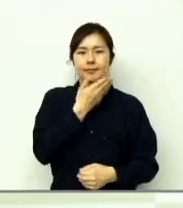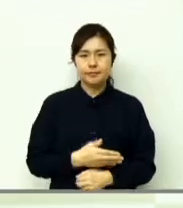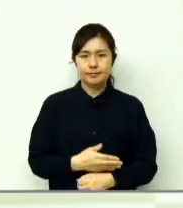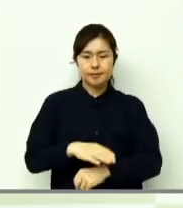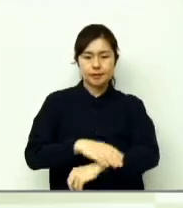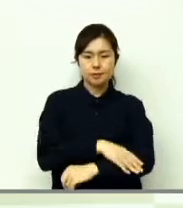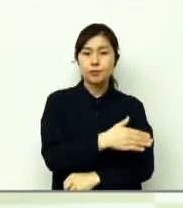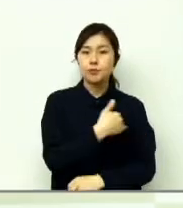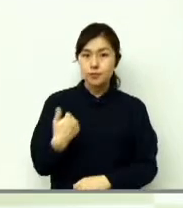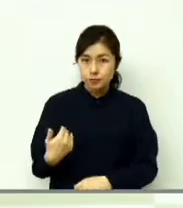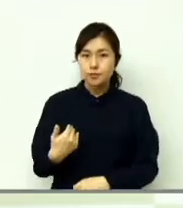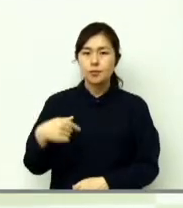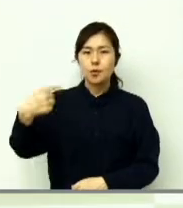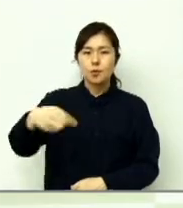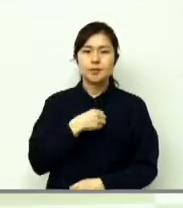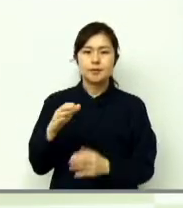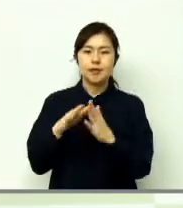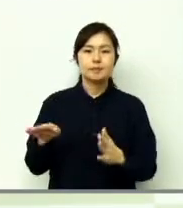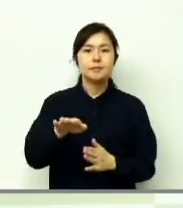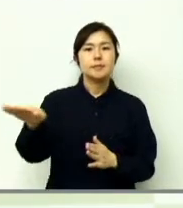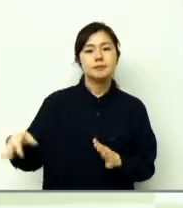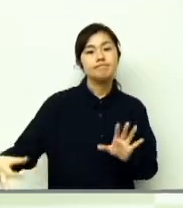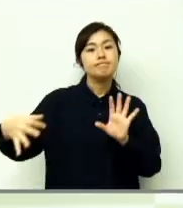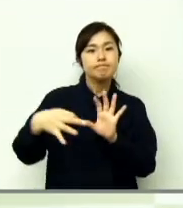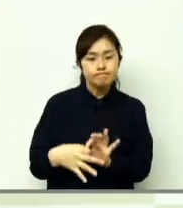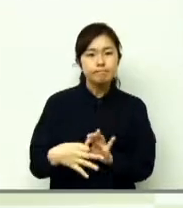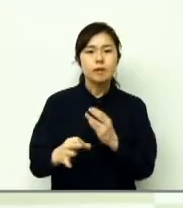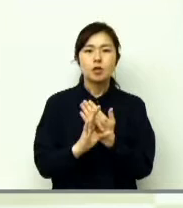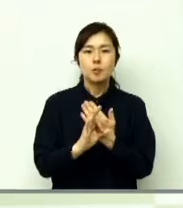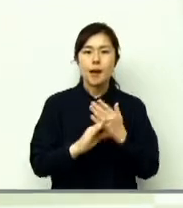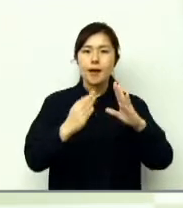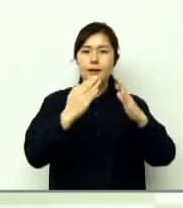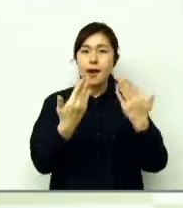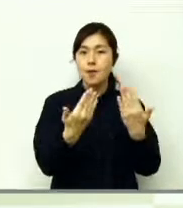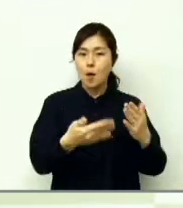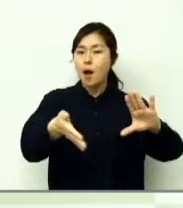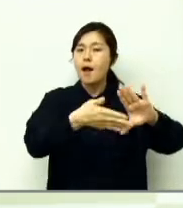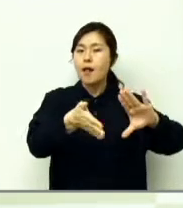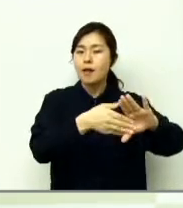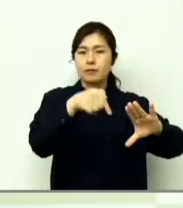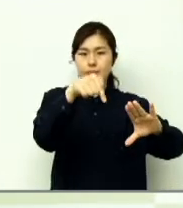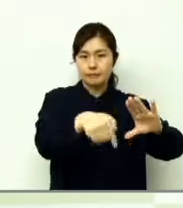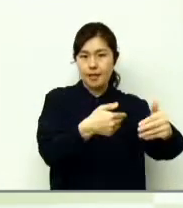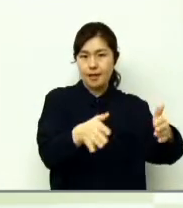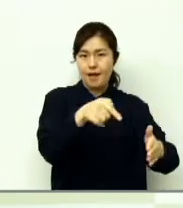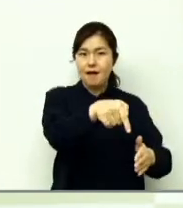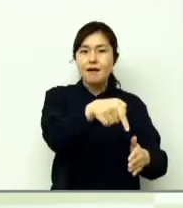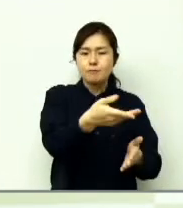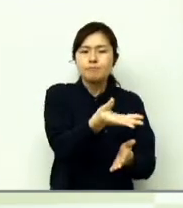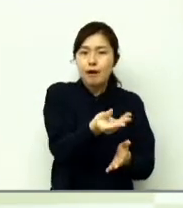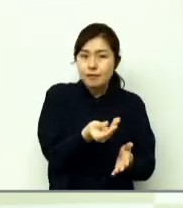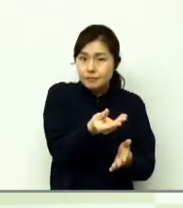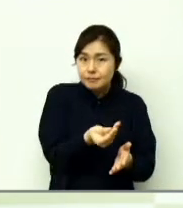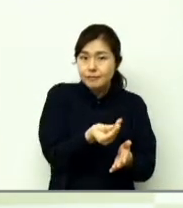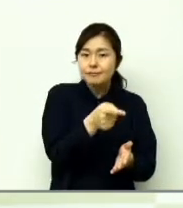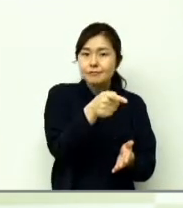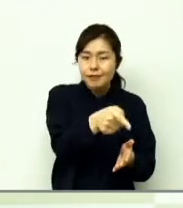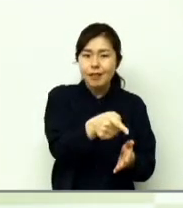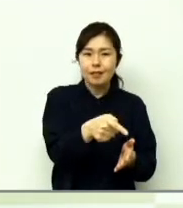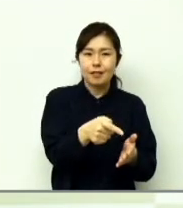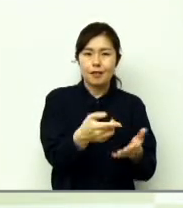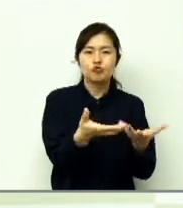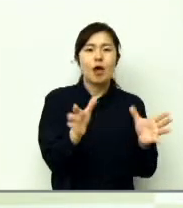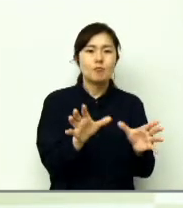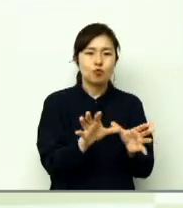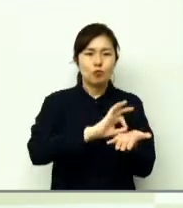含めました学校施設の活用について積極的に推進し、子育て世代が安心して就